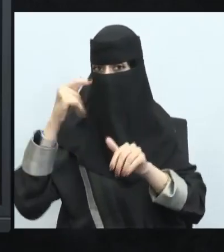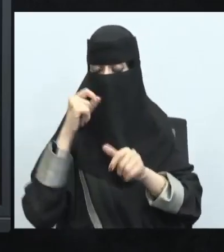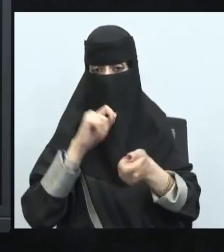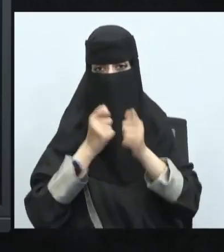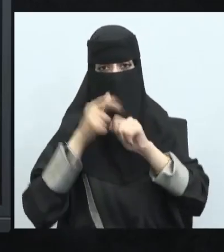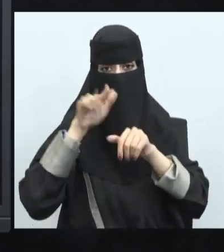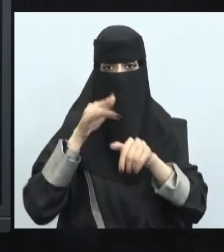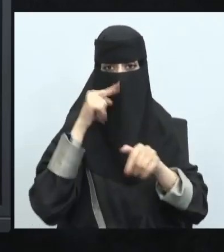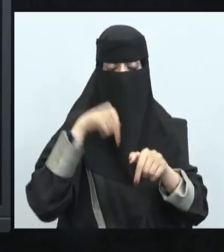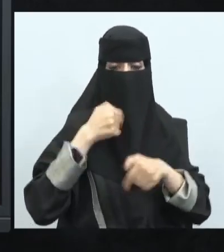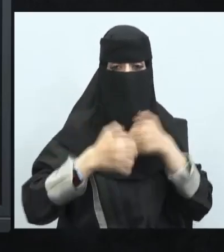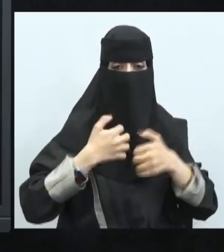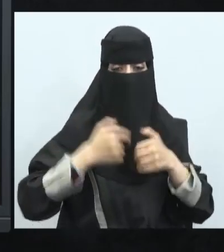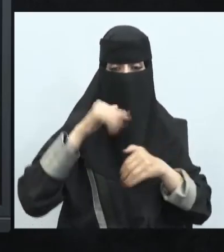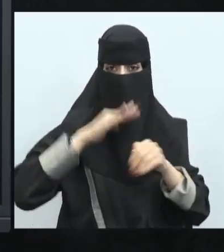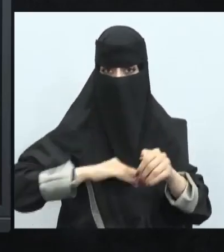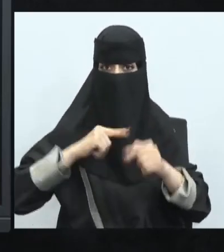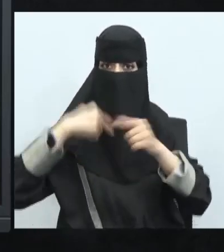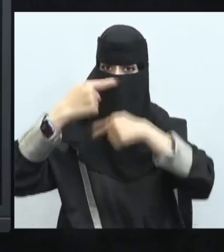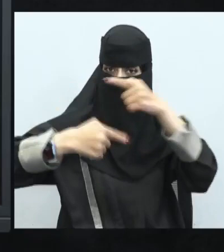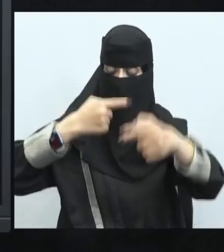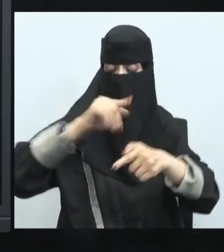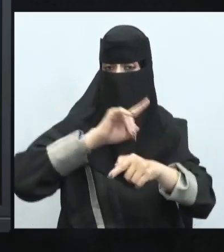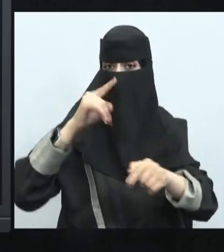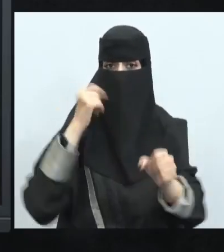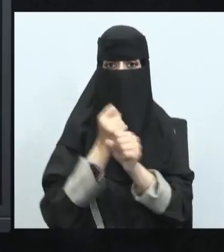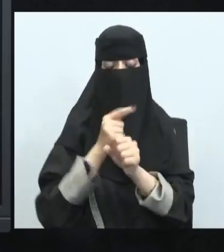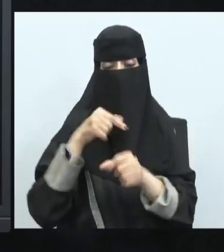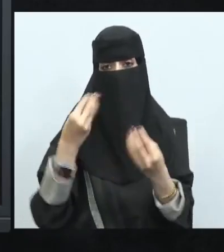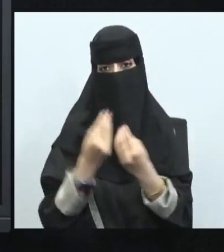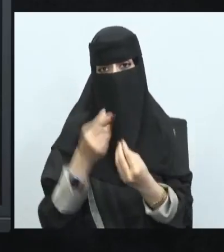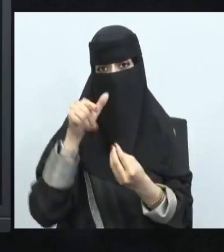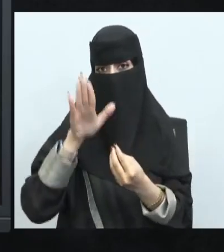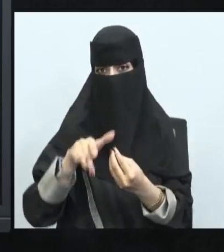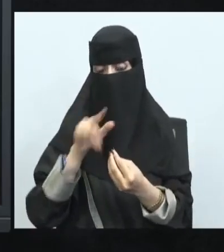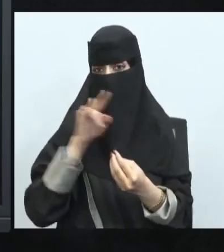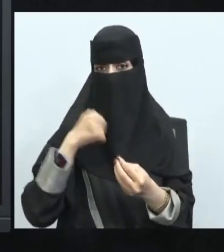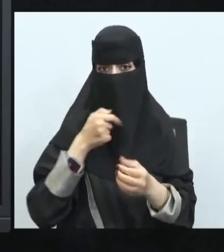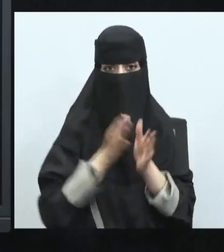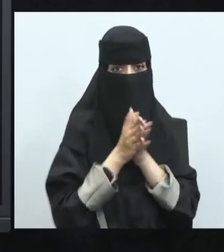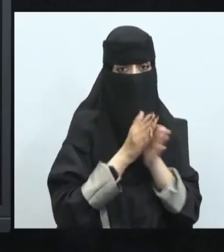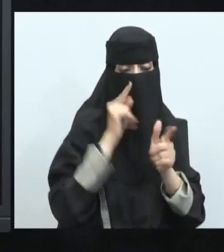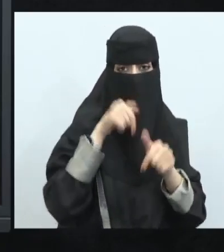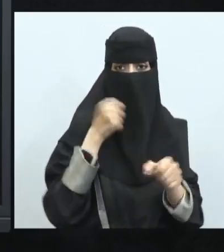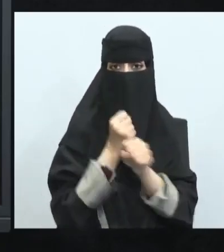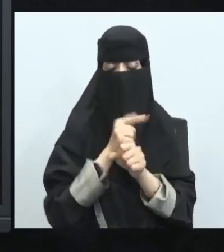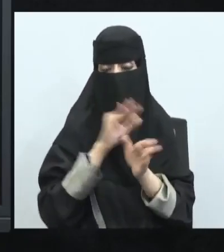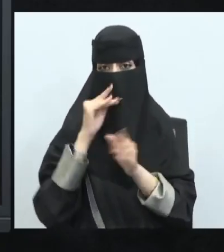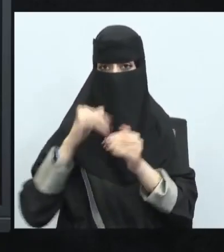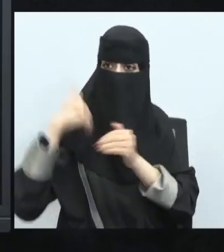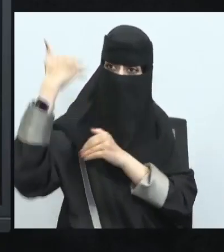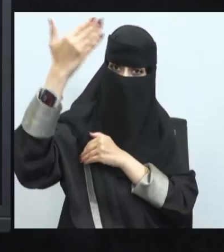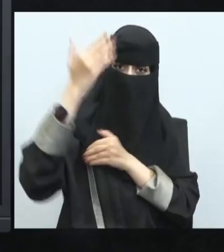غير الافكار اذا سيشعرون بالاحباط وبالتالي قد لا يعملون معنا في او لا يكون لديهم المحفزات للعمل في